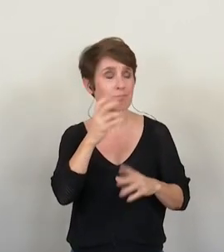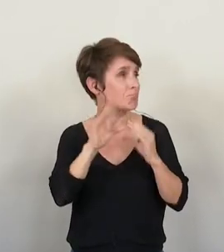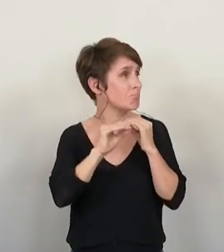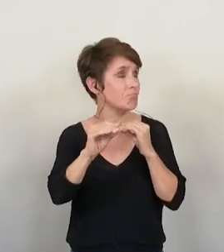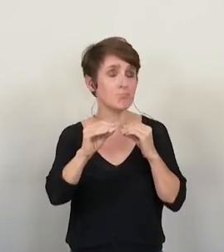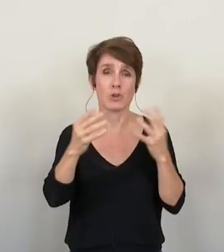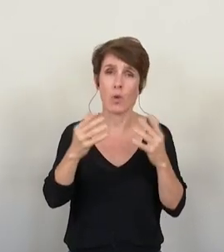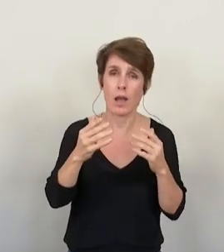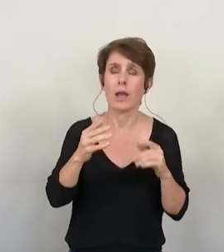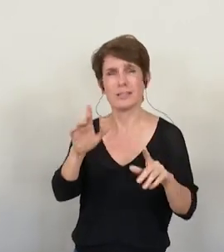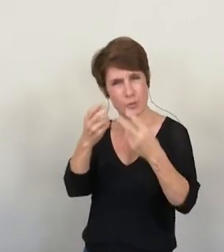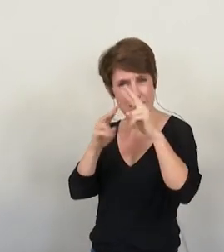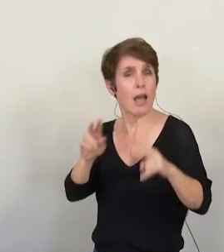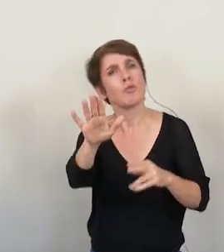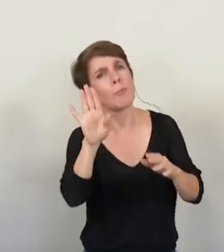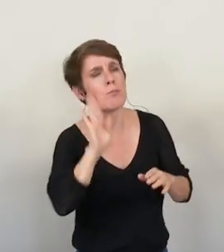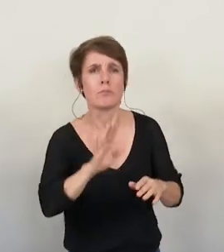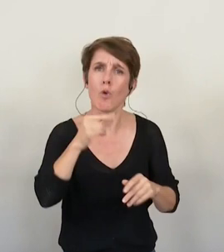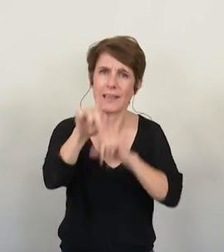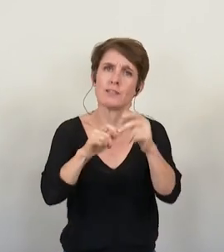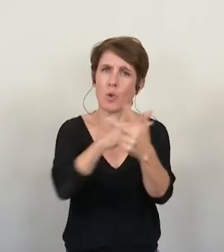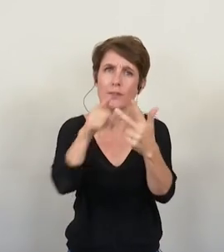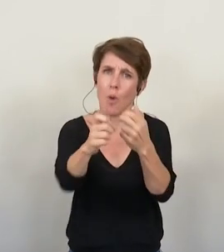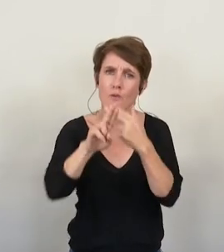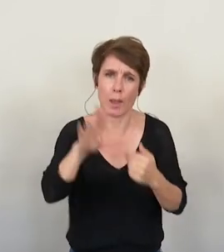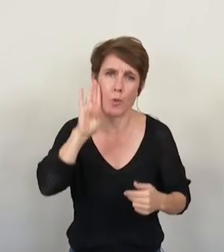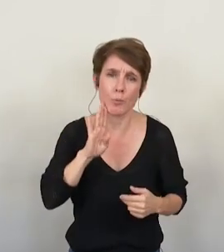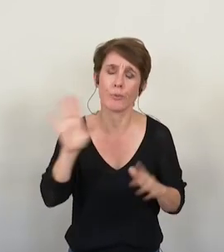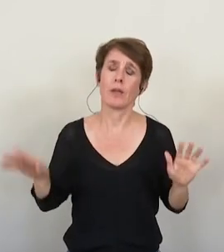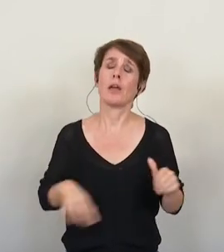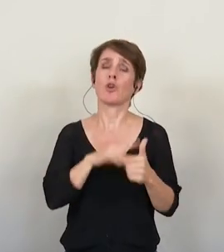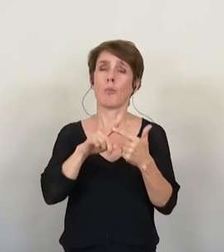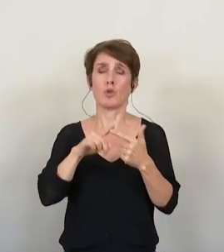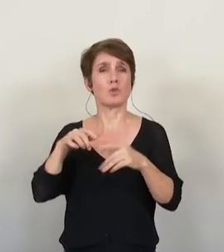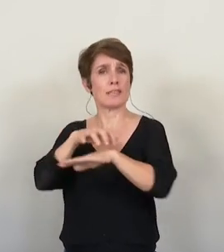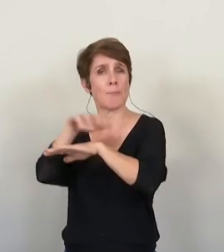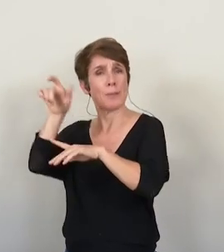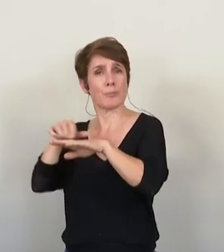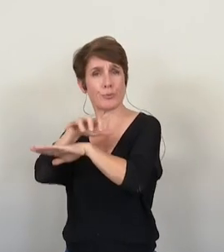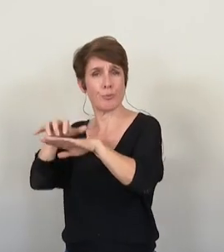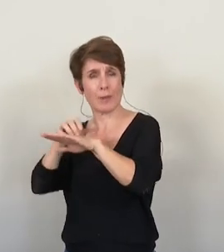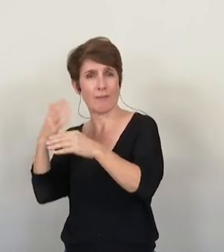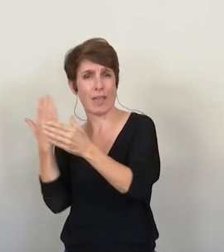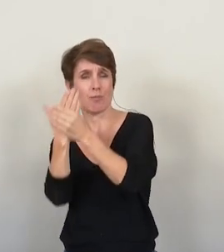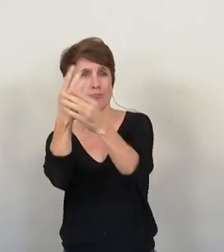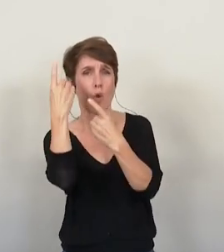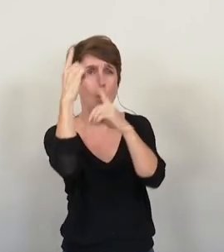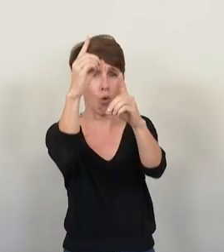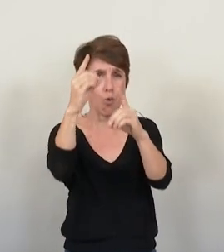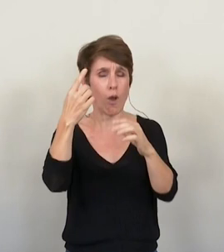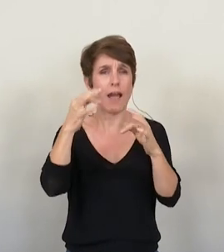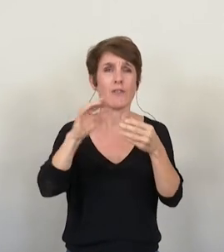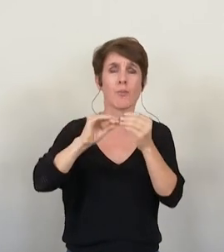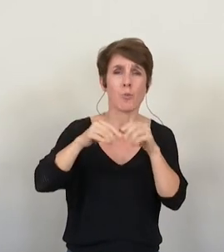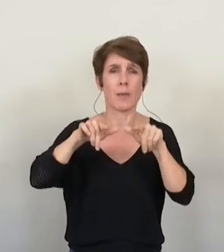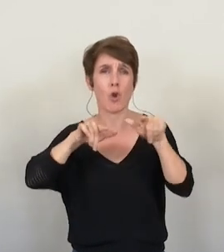coup vous me permettez comme ça vous répondez aux trois la deuxième il y a un recours du préfet contre votre arrêté sur le logement et les obligations de relogement j'ai demandé des détails pour